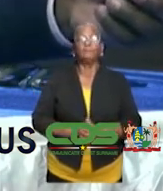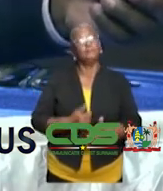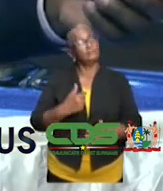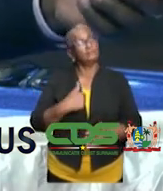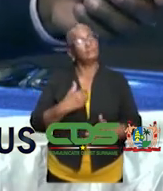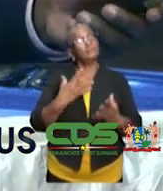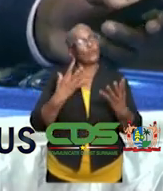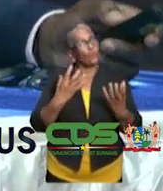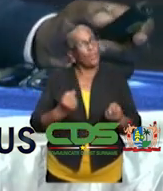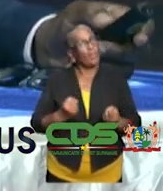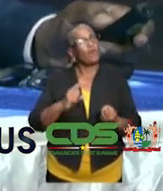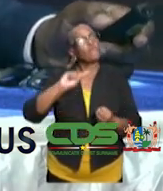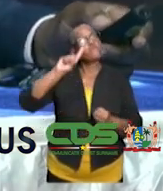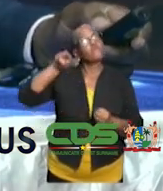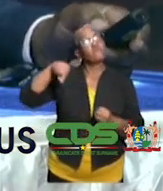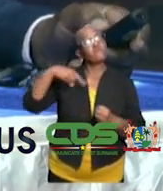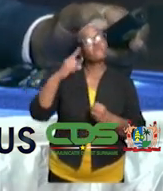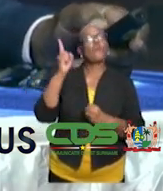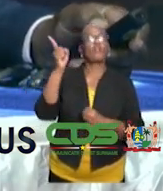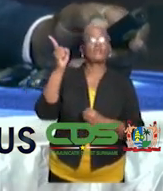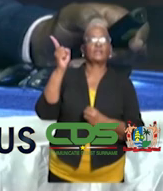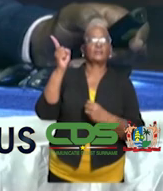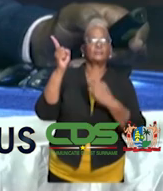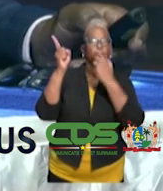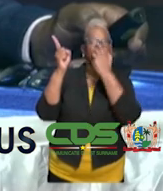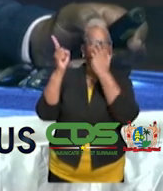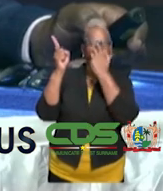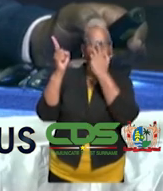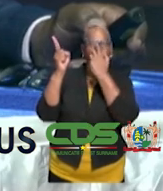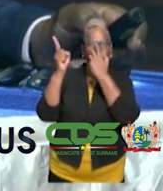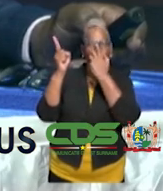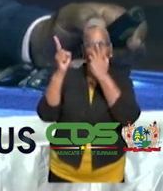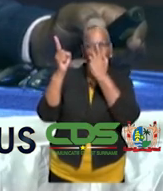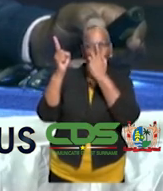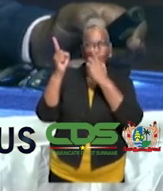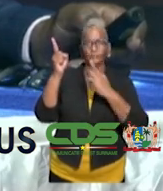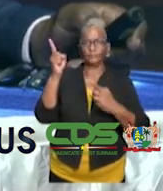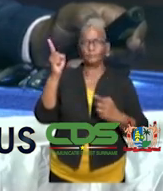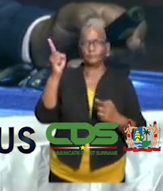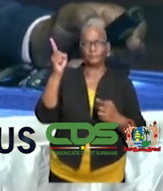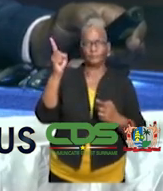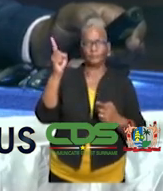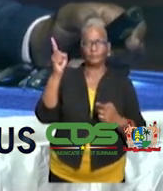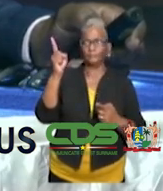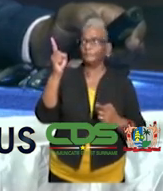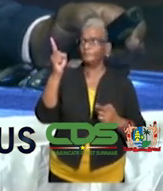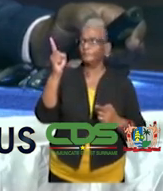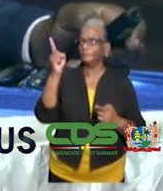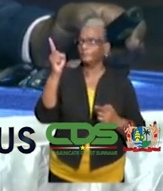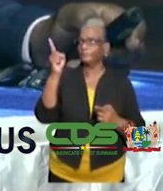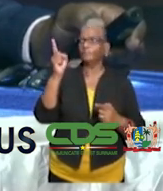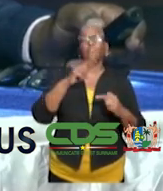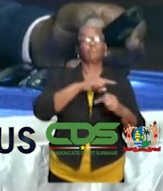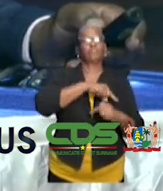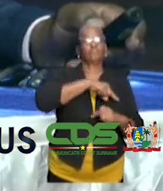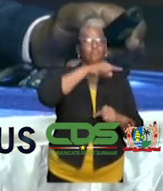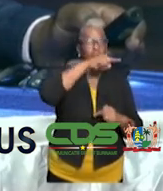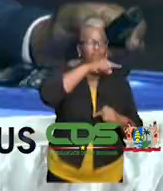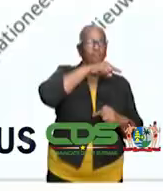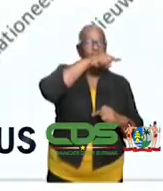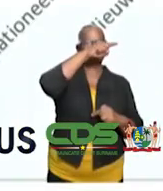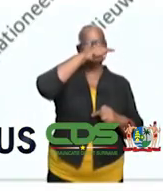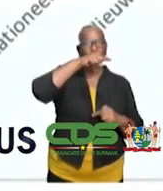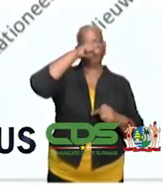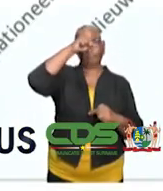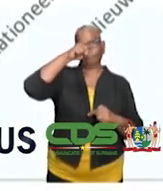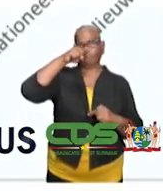u de volgende slide niet onthouden. In deze slide presenteren we een